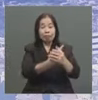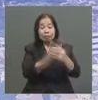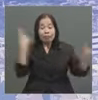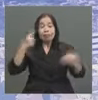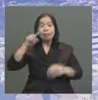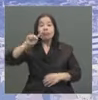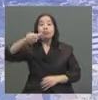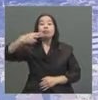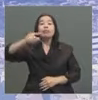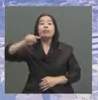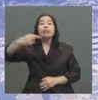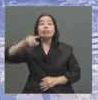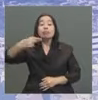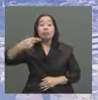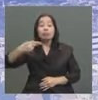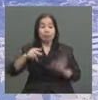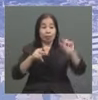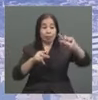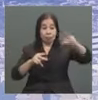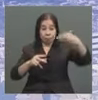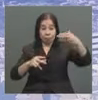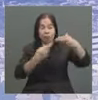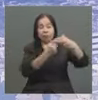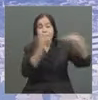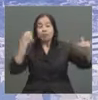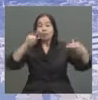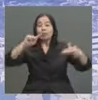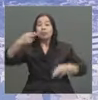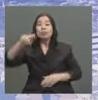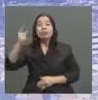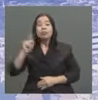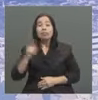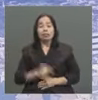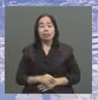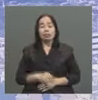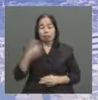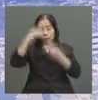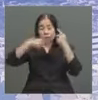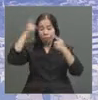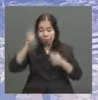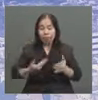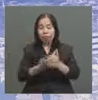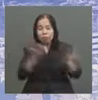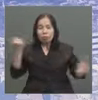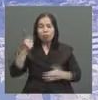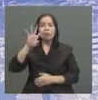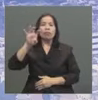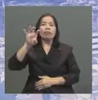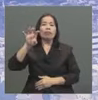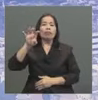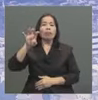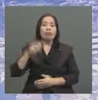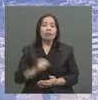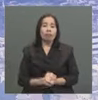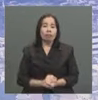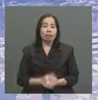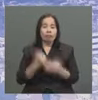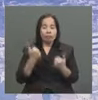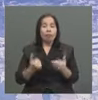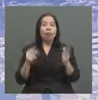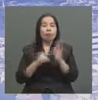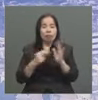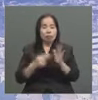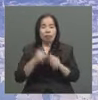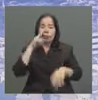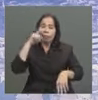10,000 นี้ไปตรวจแล้วผลออกมาว่าเป็นยืนยันแค่400กว่าคนเพราะฉะนั้นตรงนี้เรา